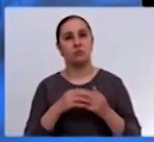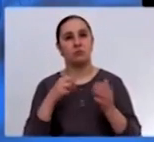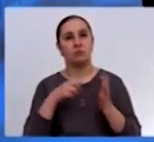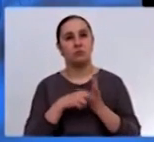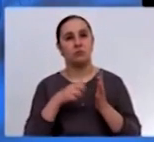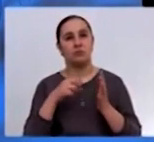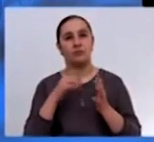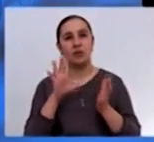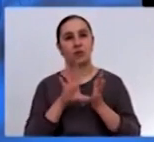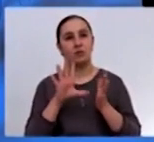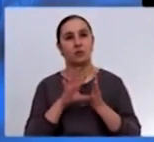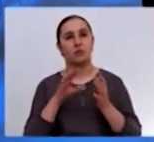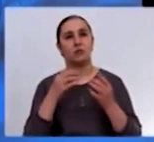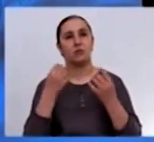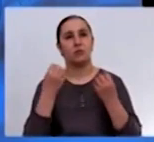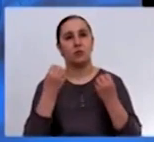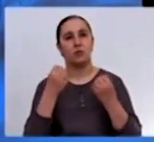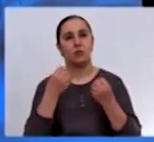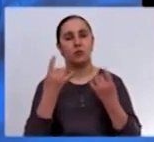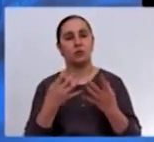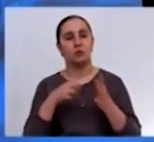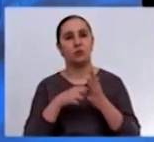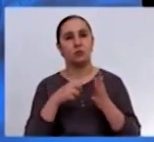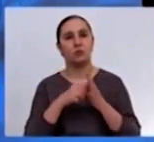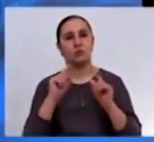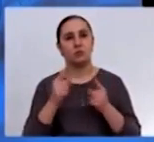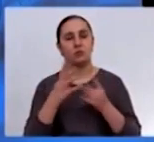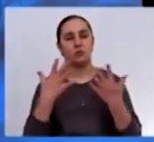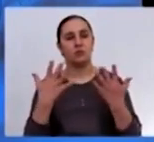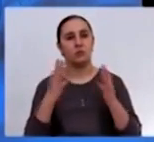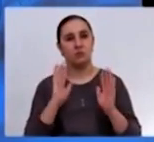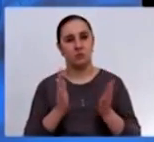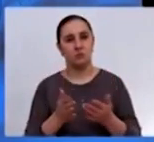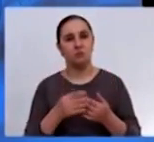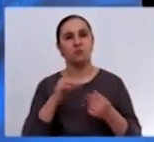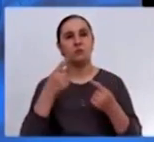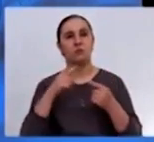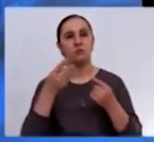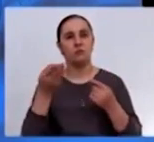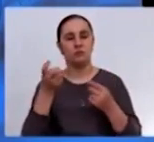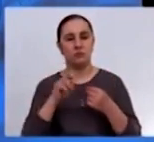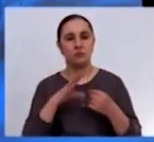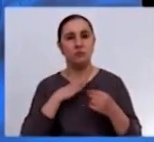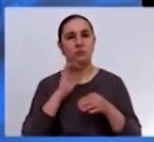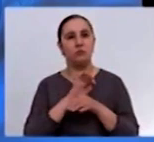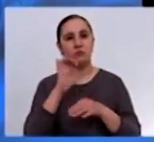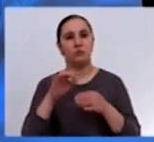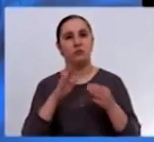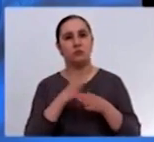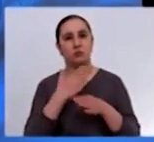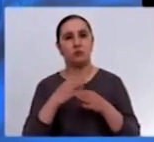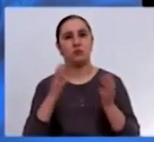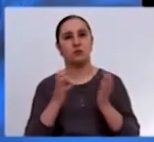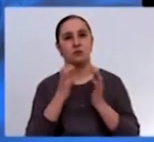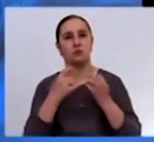Elektron manzillar oddiy pochtaga nisbatan juda ham qisqa va aniq bo'ladi. Kelgan va jo'natilgan xatlarni saralash, saqlash